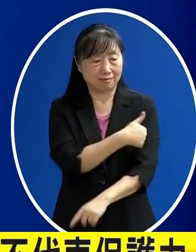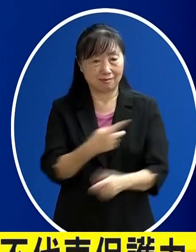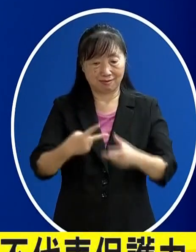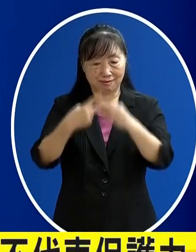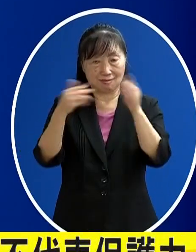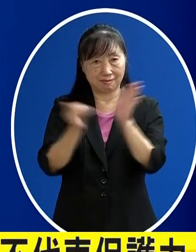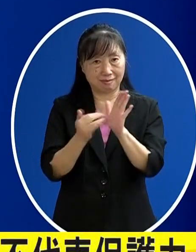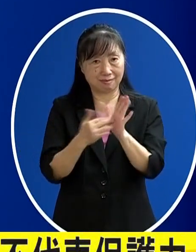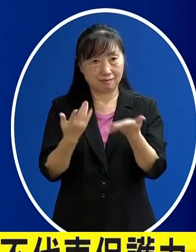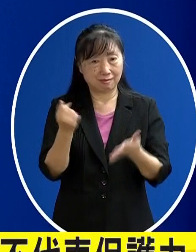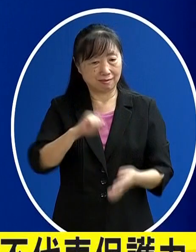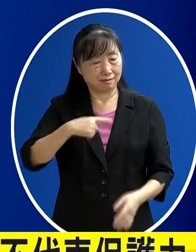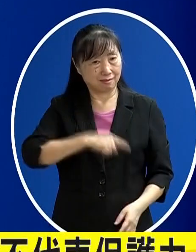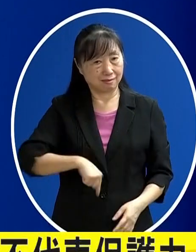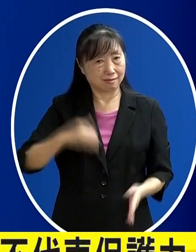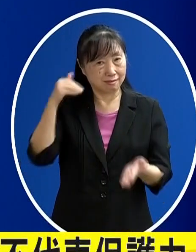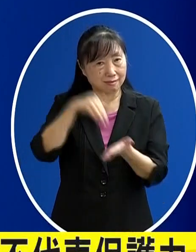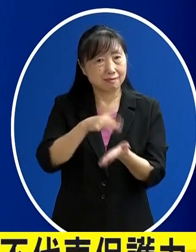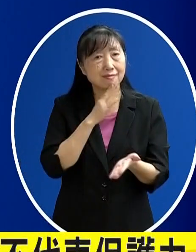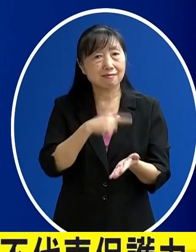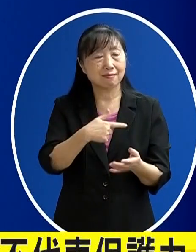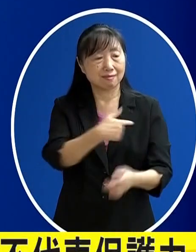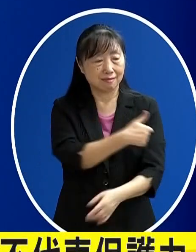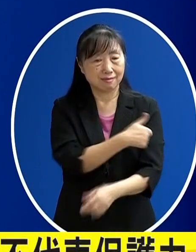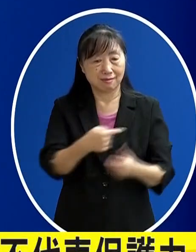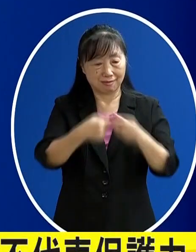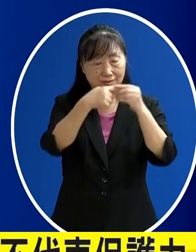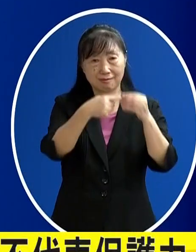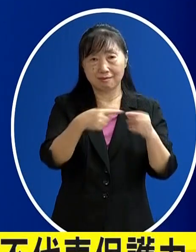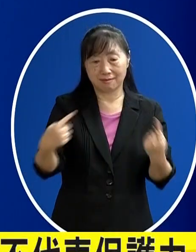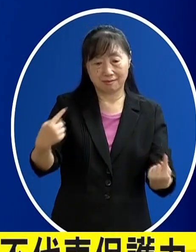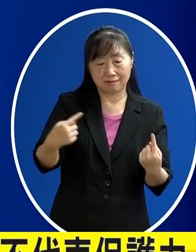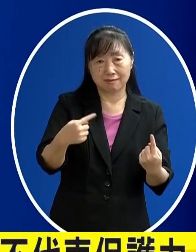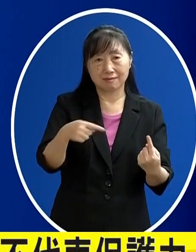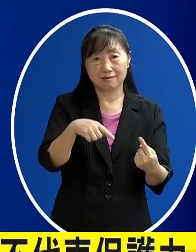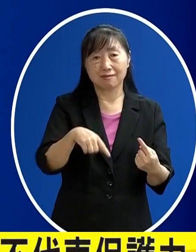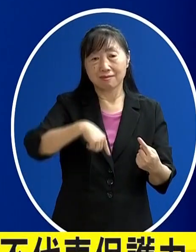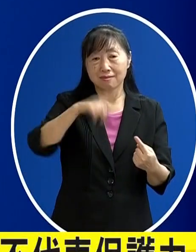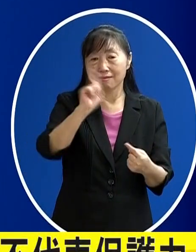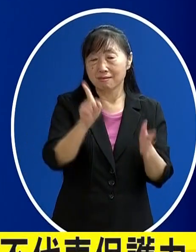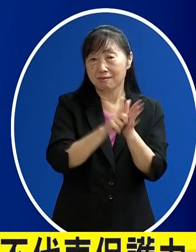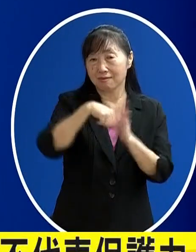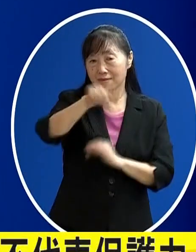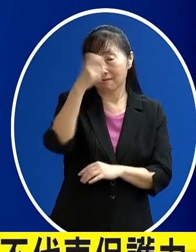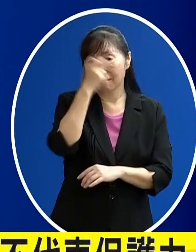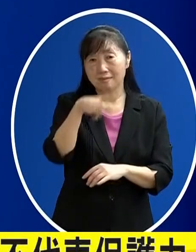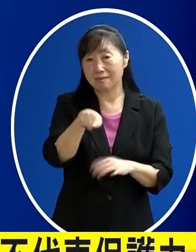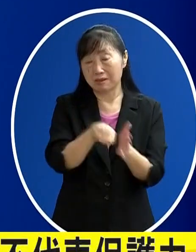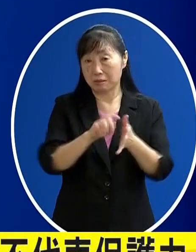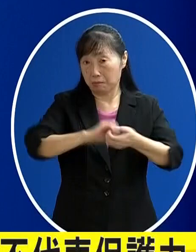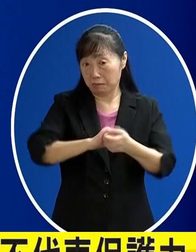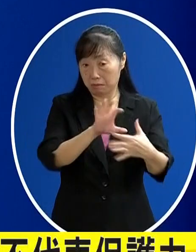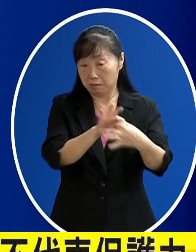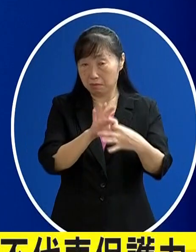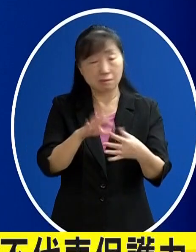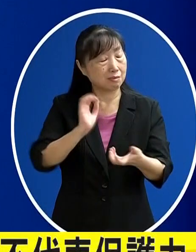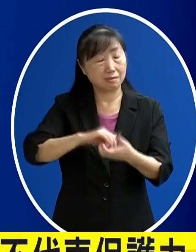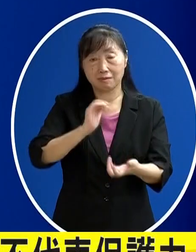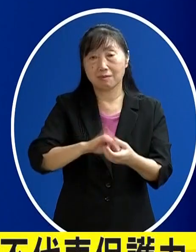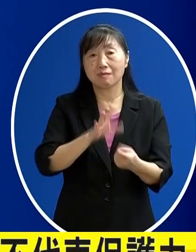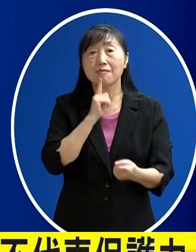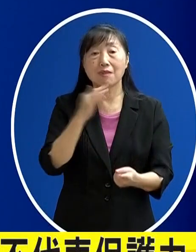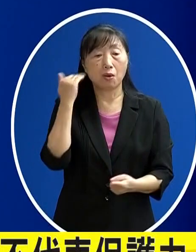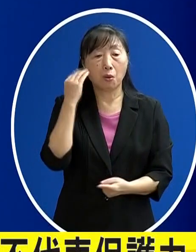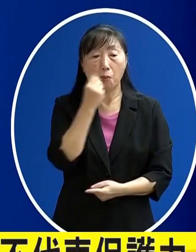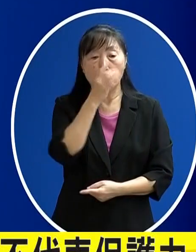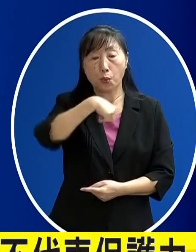的这个抗体的结果跟这个打完第一剂之后不管哪一天去验的数字并没有一定的关系，就是说你早验抗